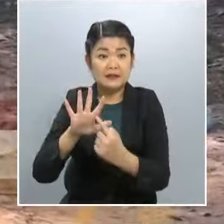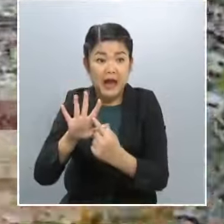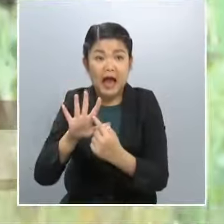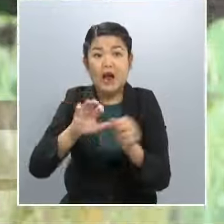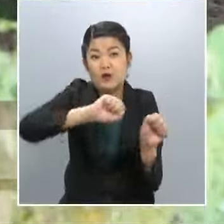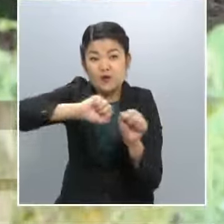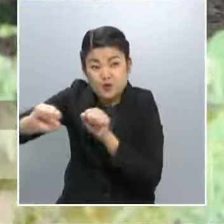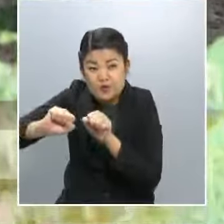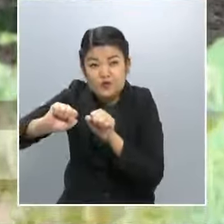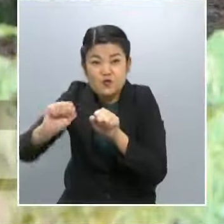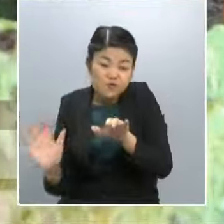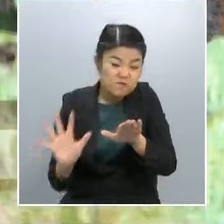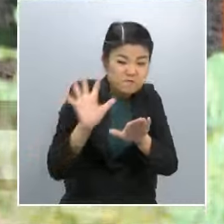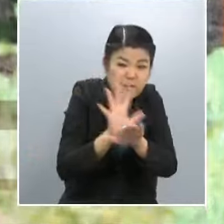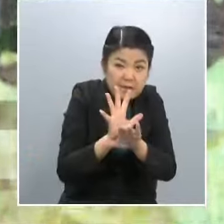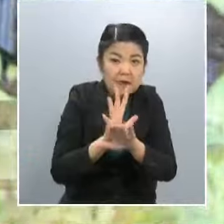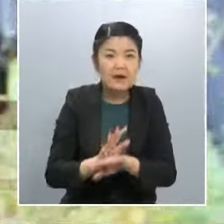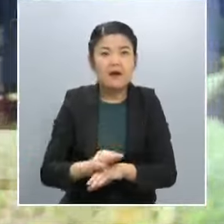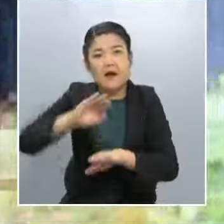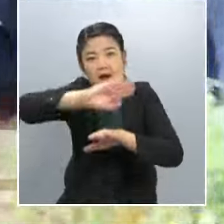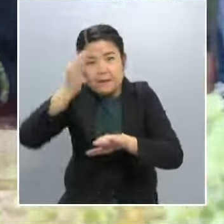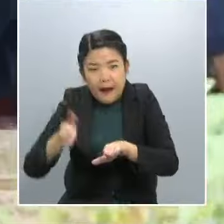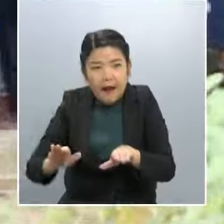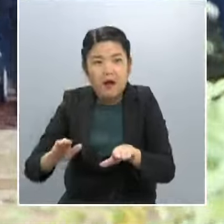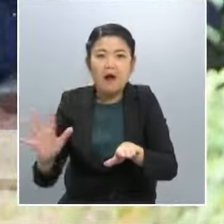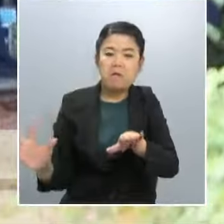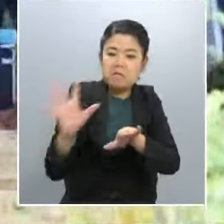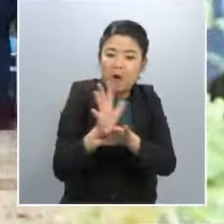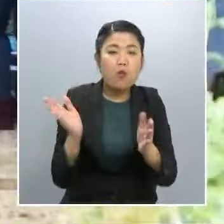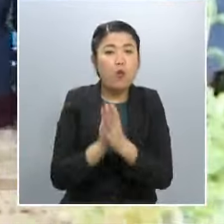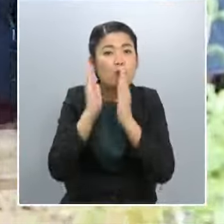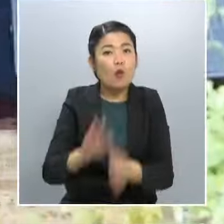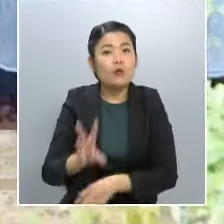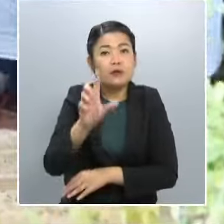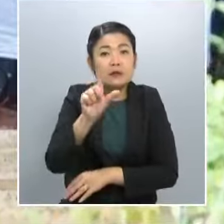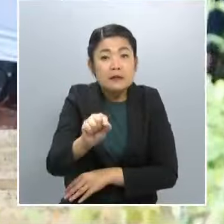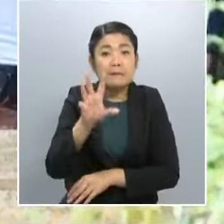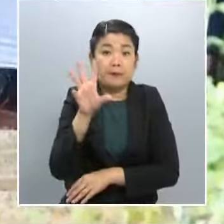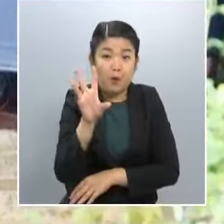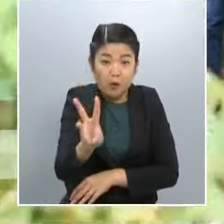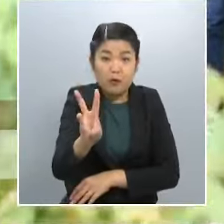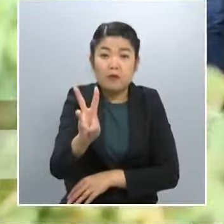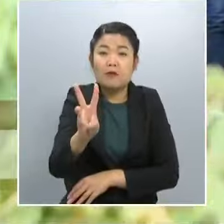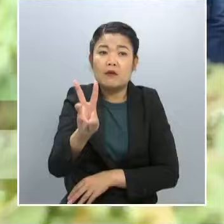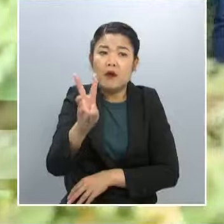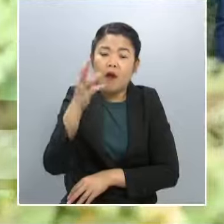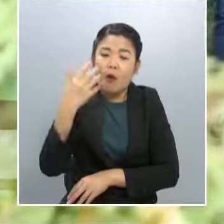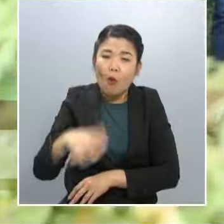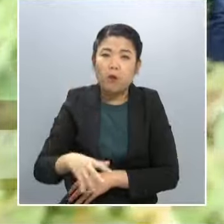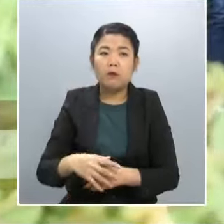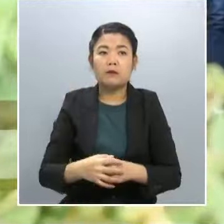ในกระบะทึบ26คนใน1คันและในระหว่างนั้นปรากฏ